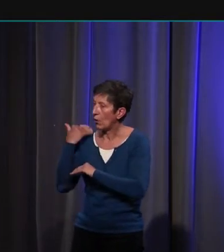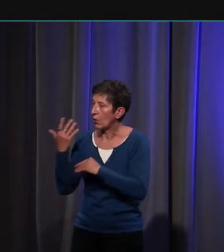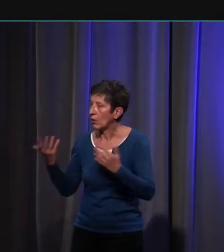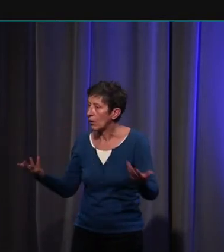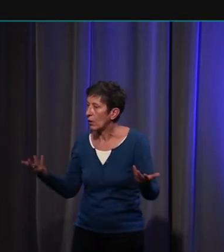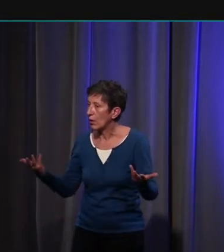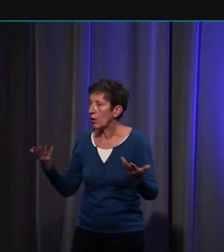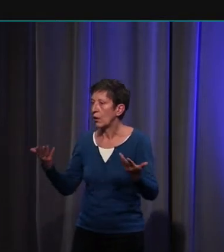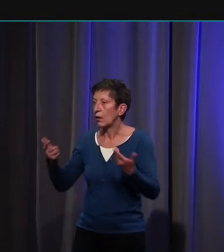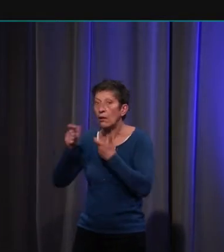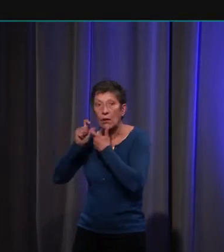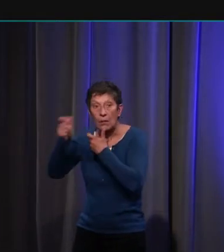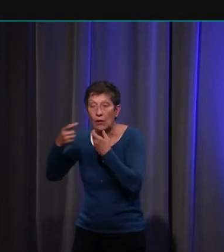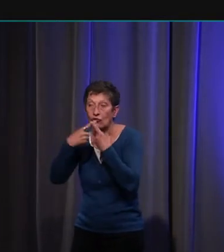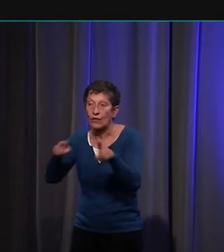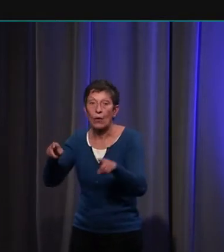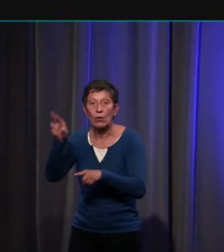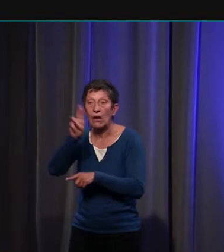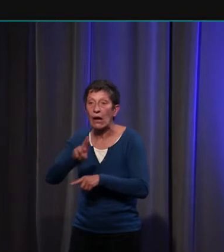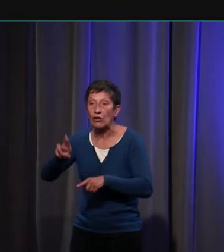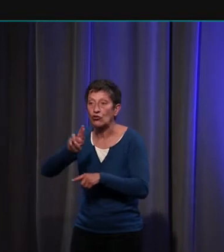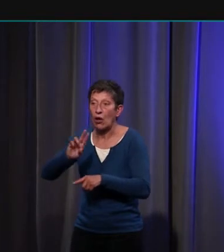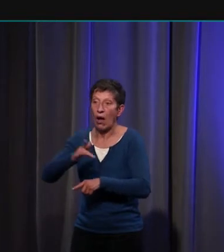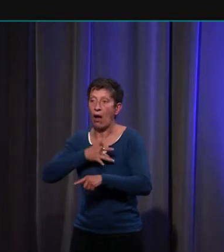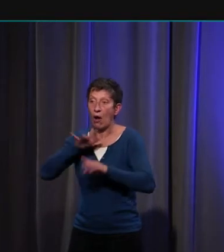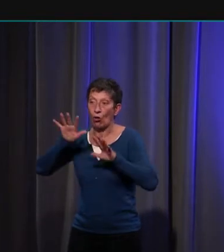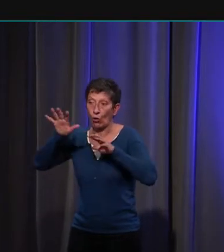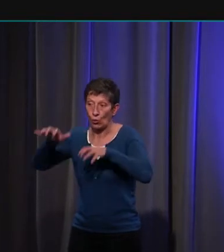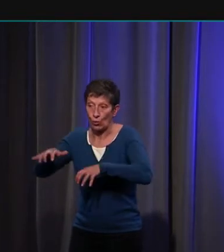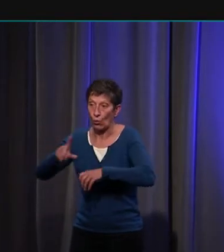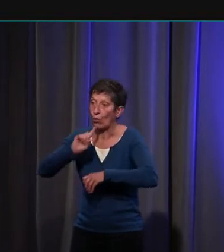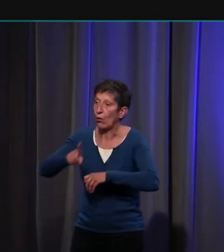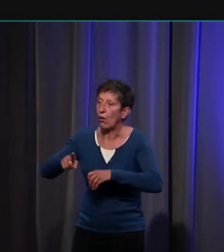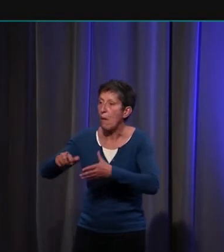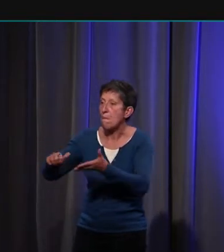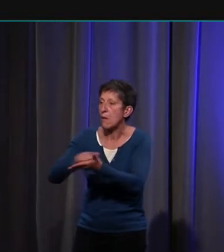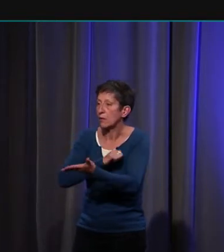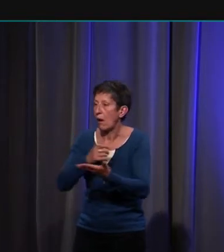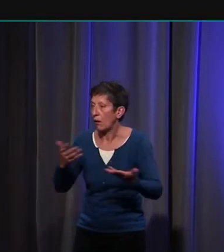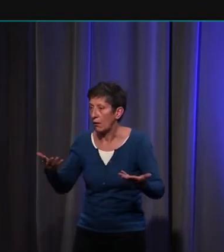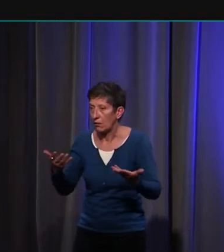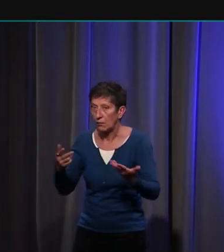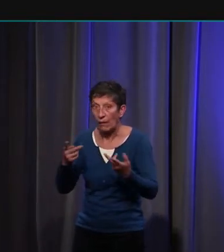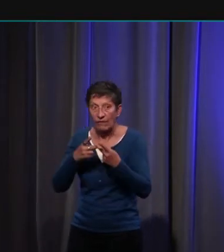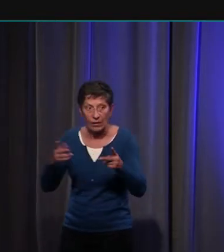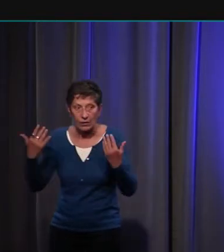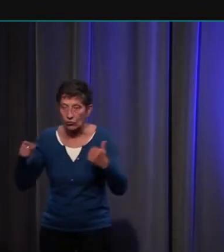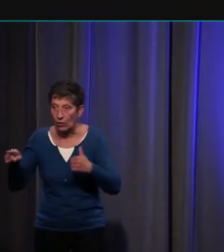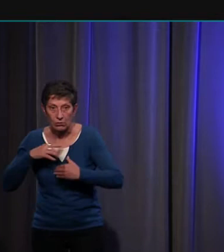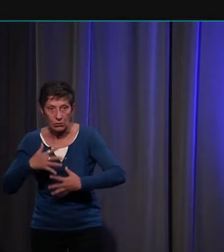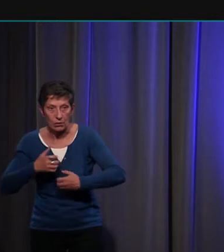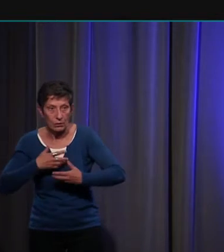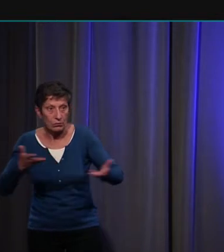différente il semble que richard coeur de lion ordonné un massacre à anna notamment alors qu'il y avait une reddition de la ville là où